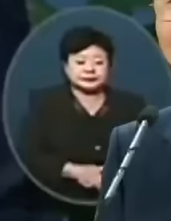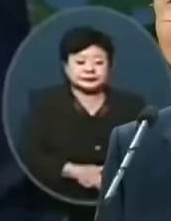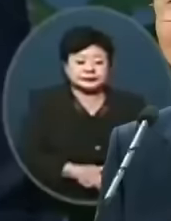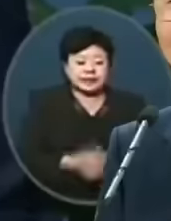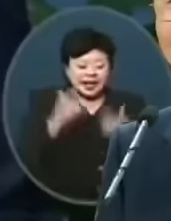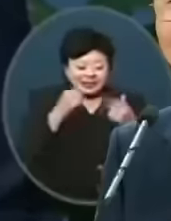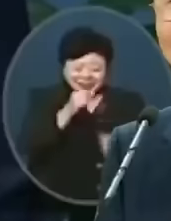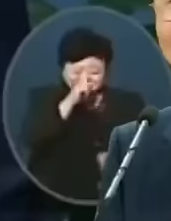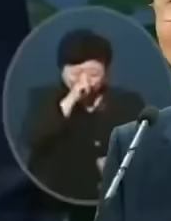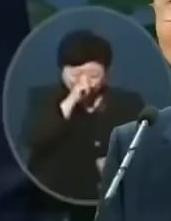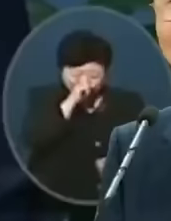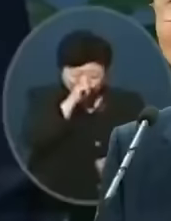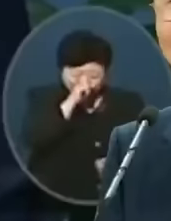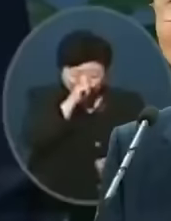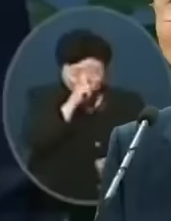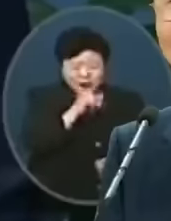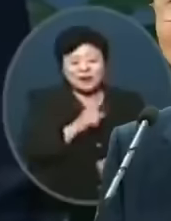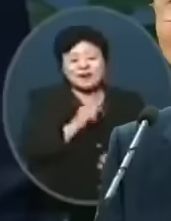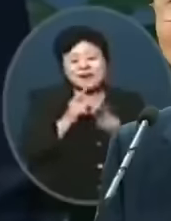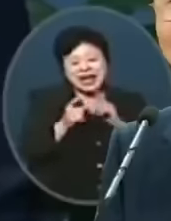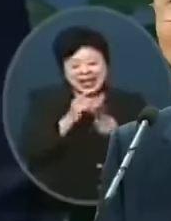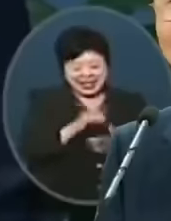언제나 좋은 편을 말하는 것입니다.